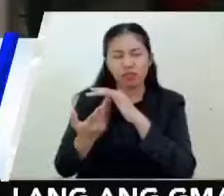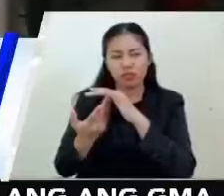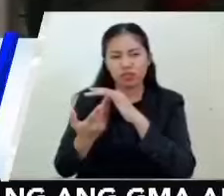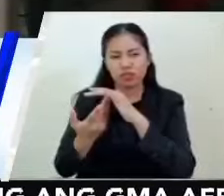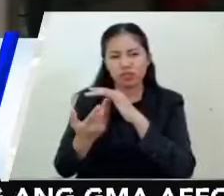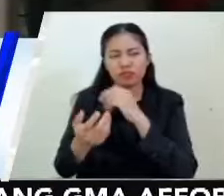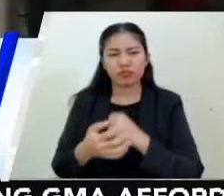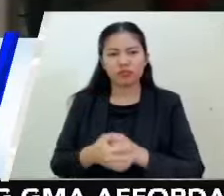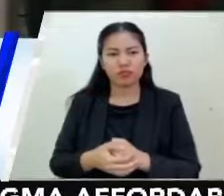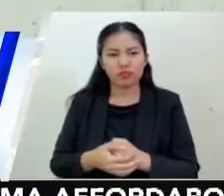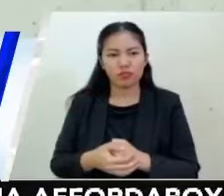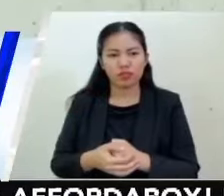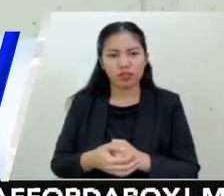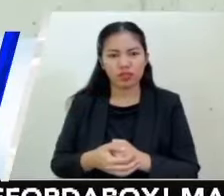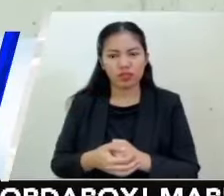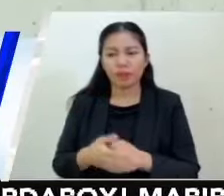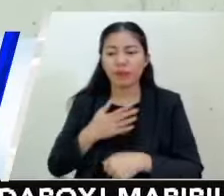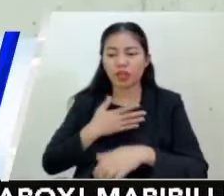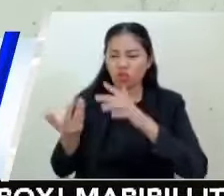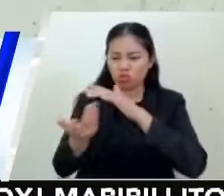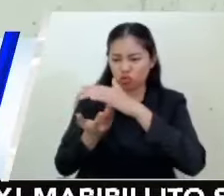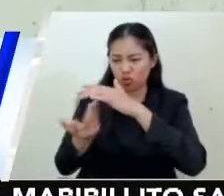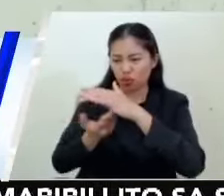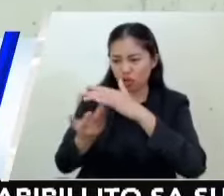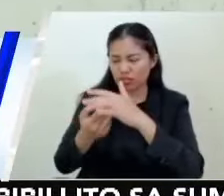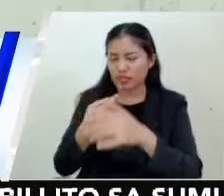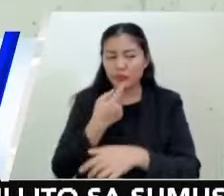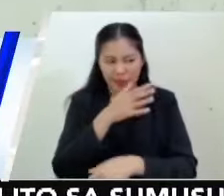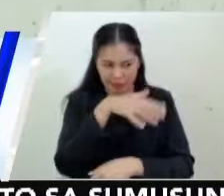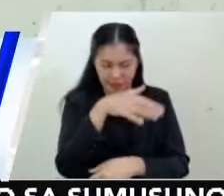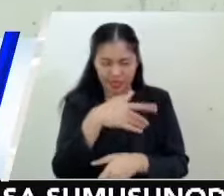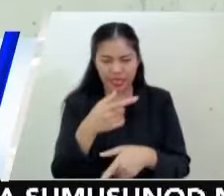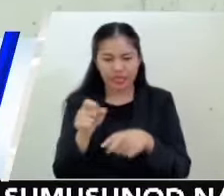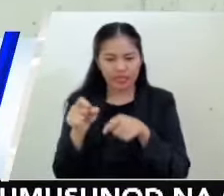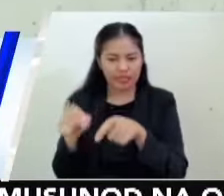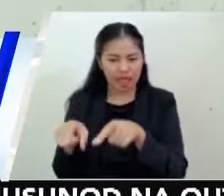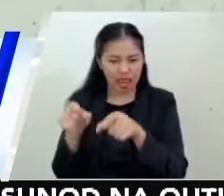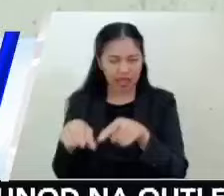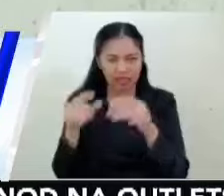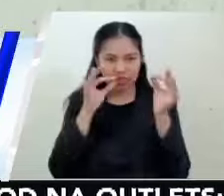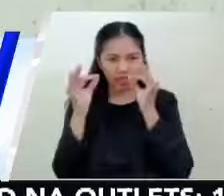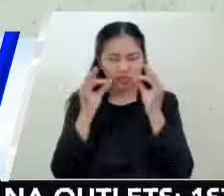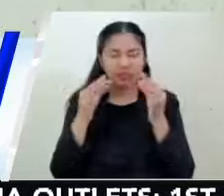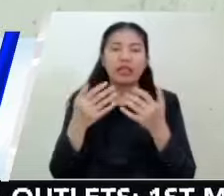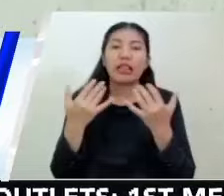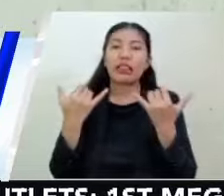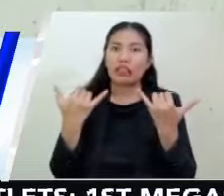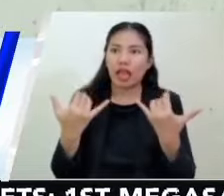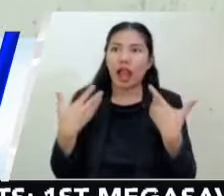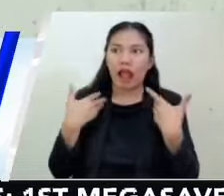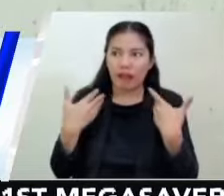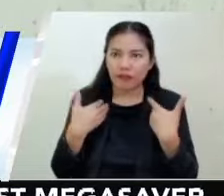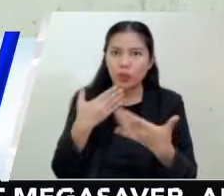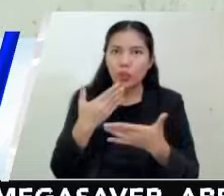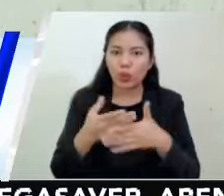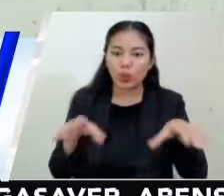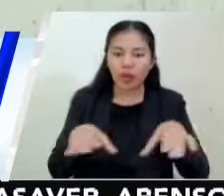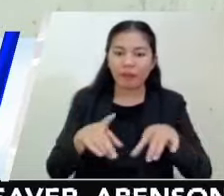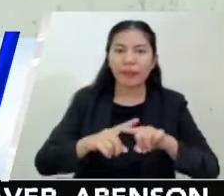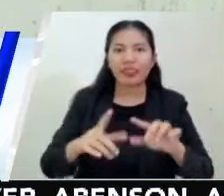nagpasok sa ganitong trabaho. May trabaho na siyang marangal pero hinaluan niya ng kalokohan kaya